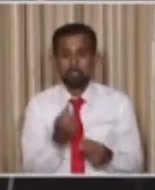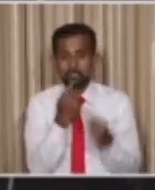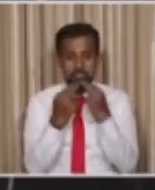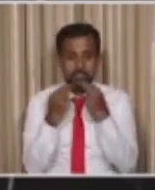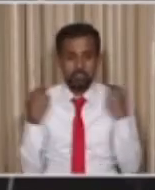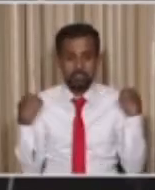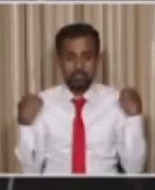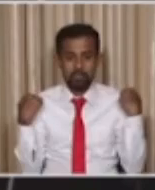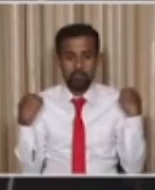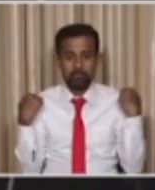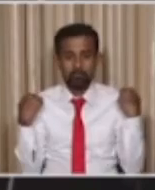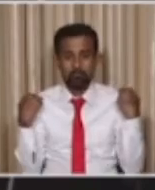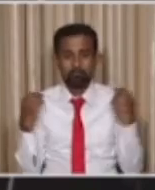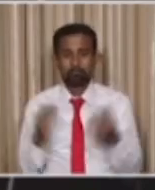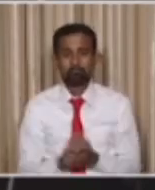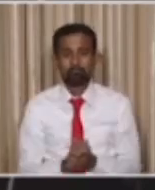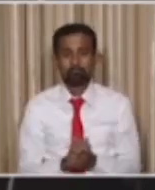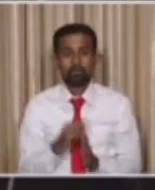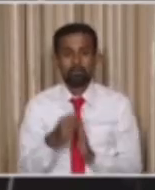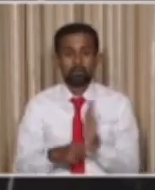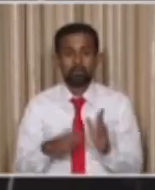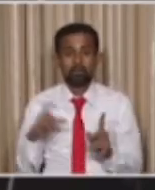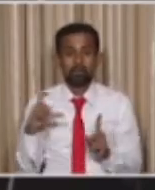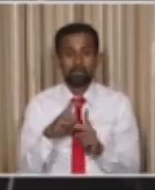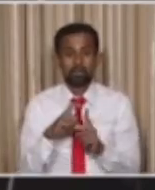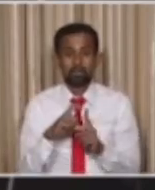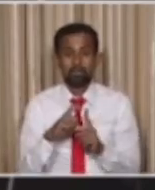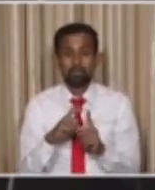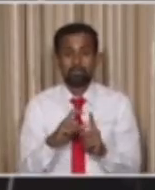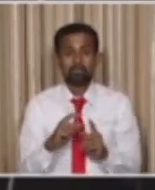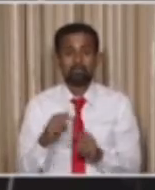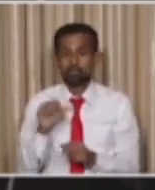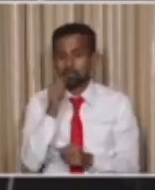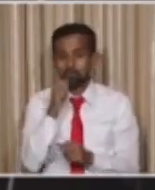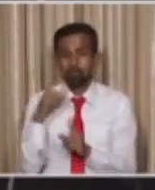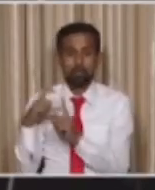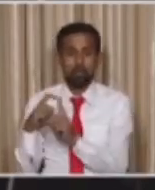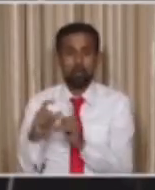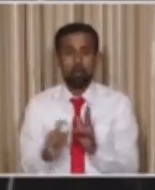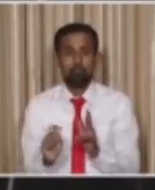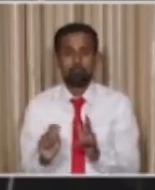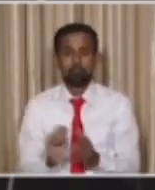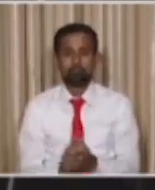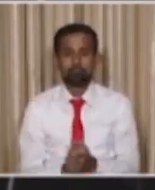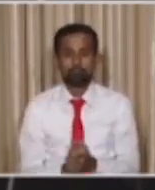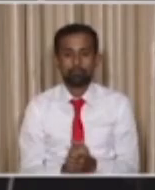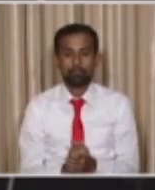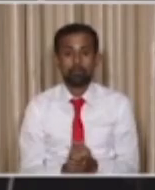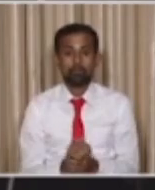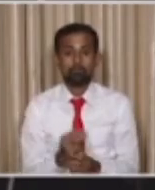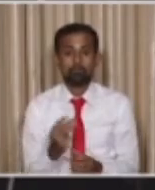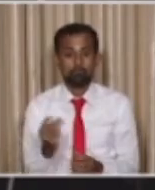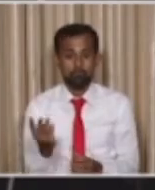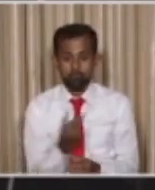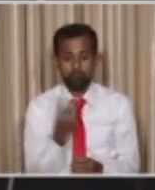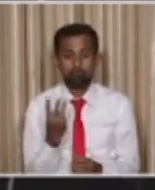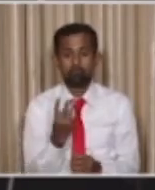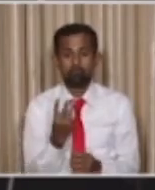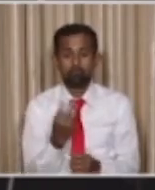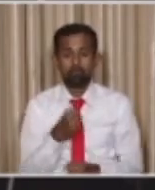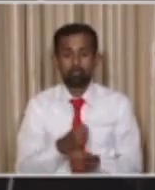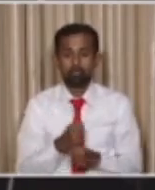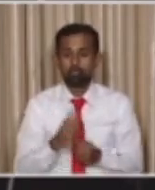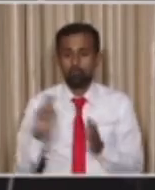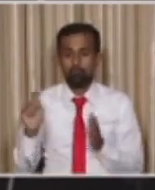සහ දේශීය ආදම්බතු දෙපාර්තමේන්තුව සහ සුරාබතු දෙපාර්තමේන්තුව. දැන් මේ මේ මේ ආයතන වලින්